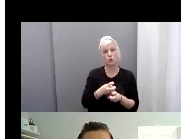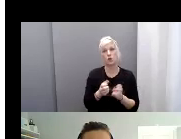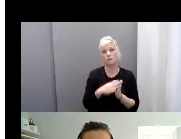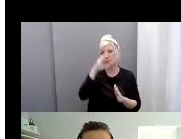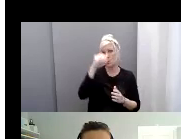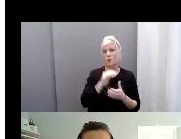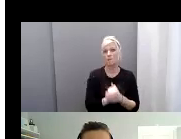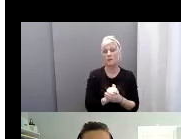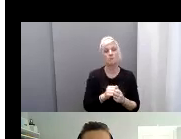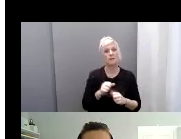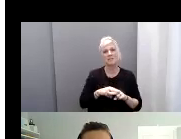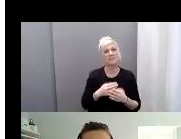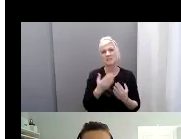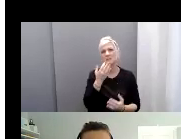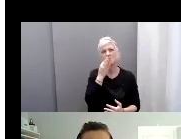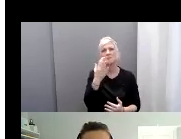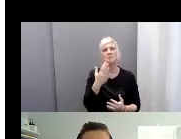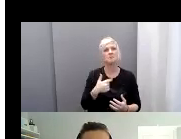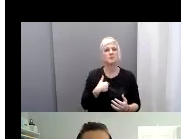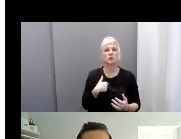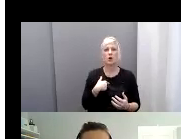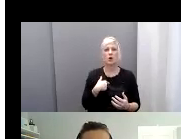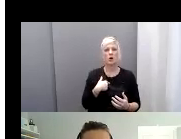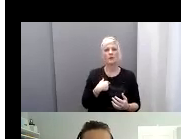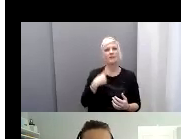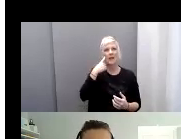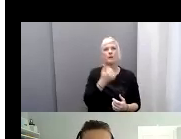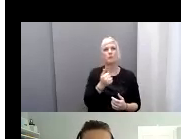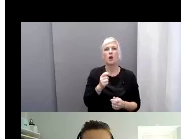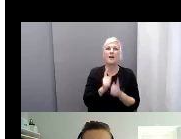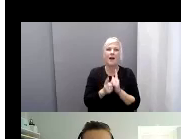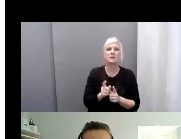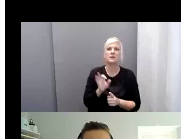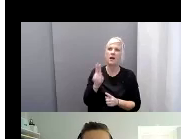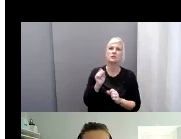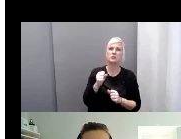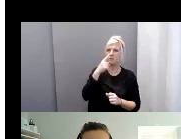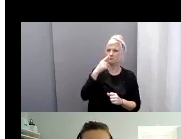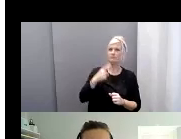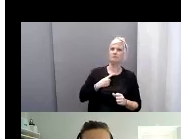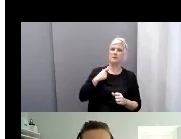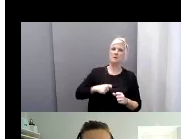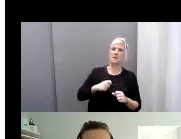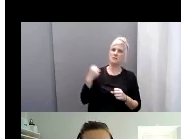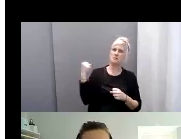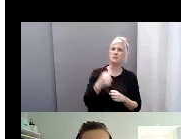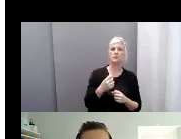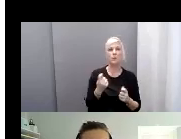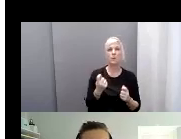jag kände att tänk om den här killen försöker att göra mig illa. Så det kan ju sätta spår långt fram i